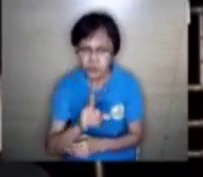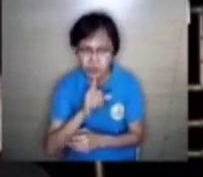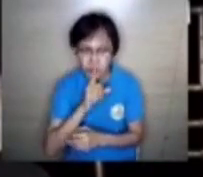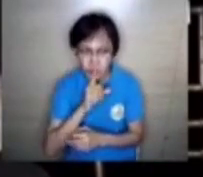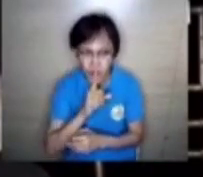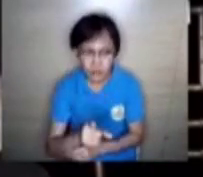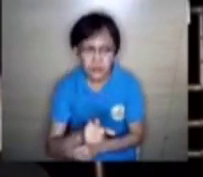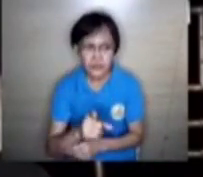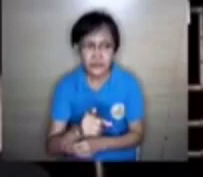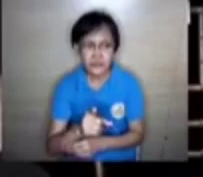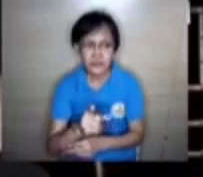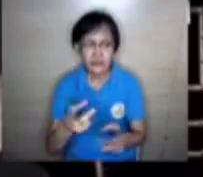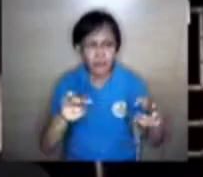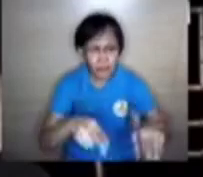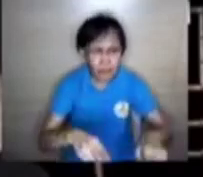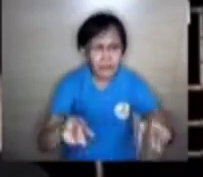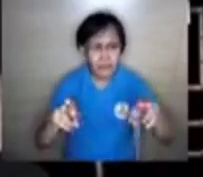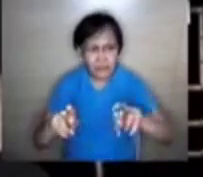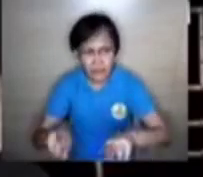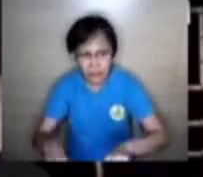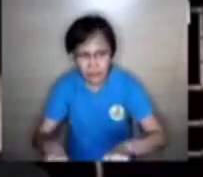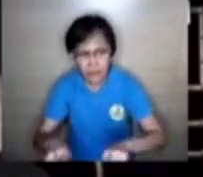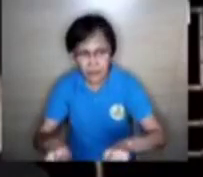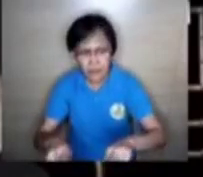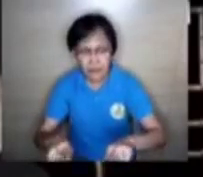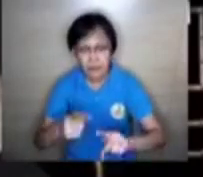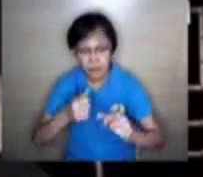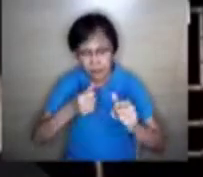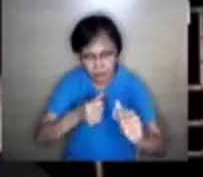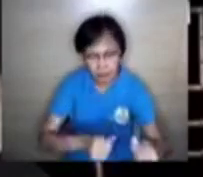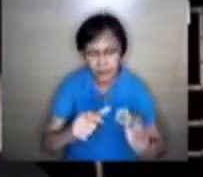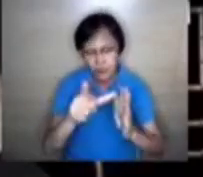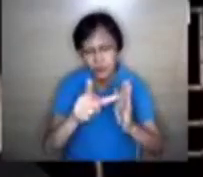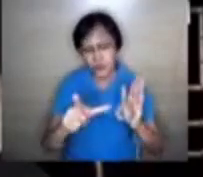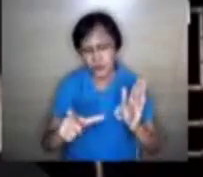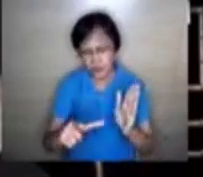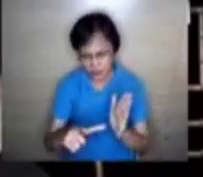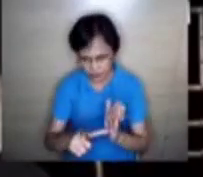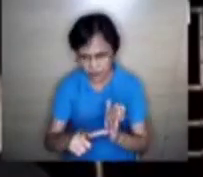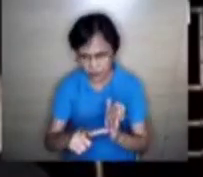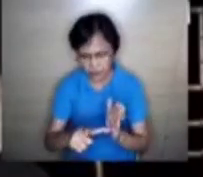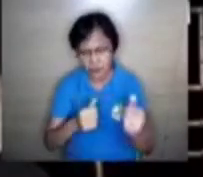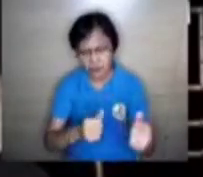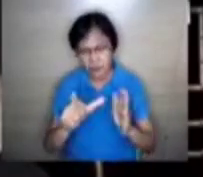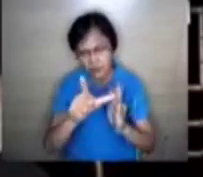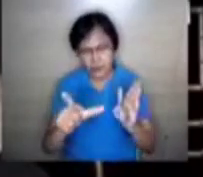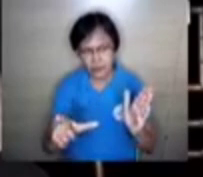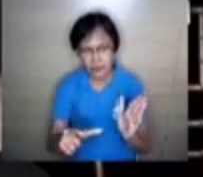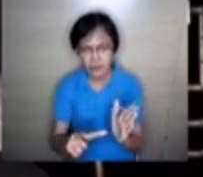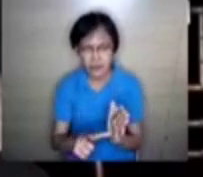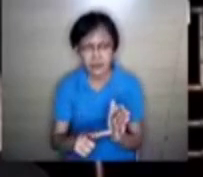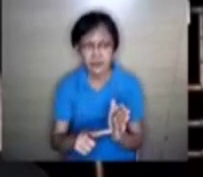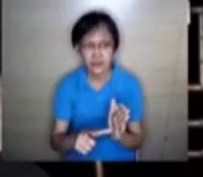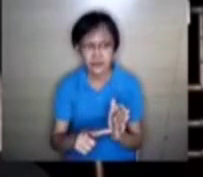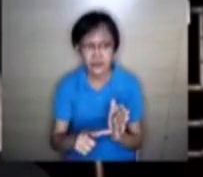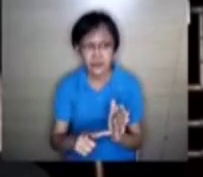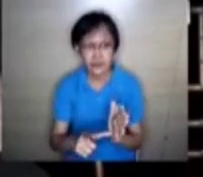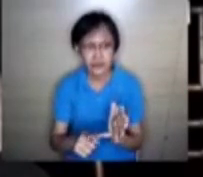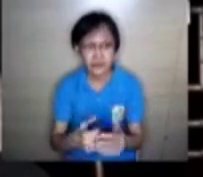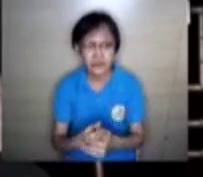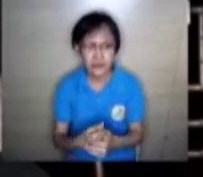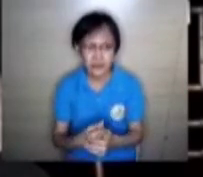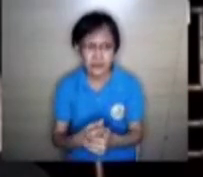mga nangyayari ayon sa batas, strictly by the book. Ngayon, malayo